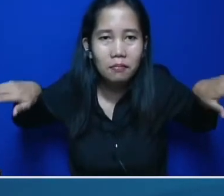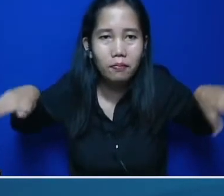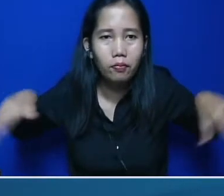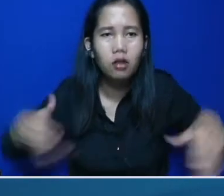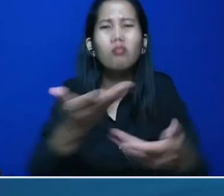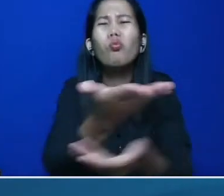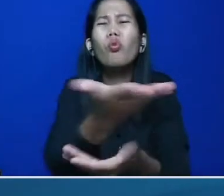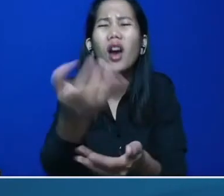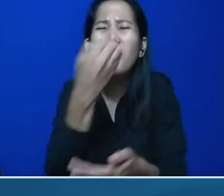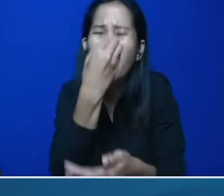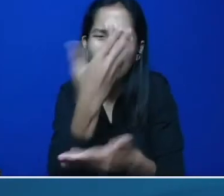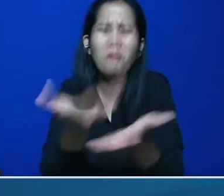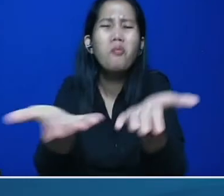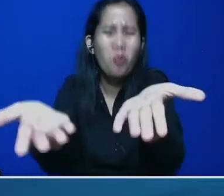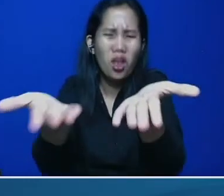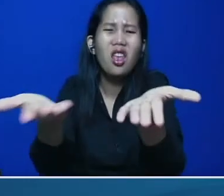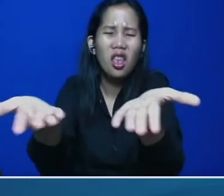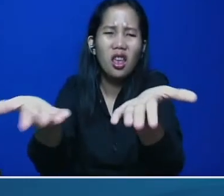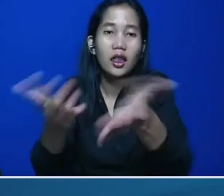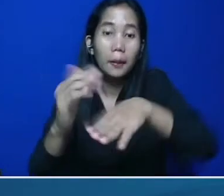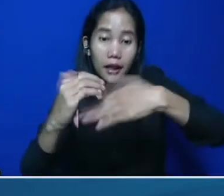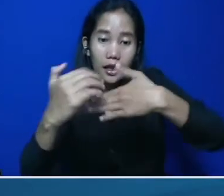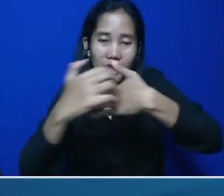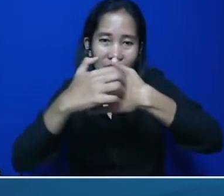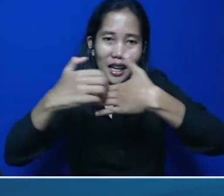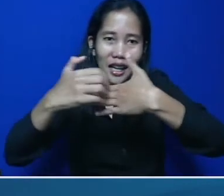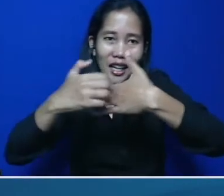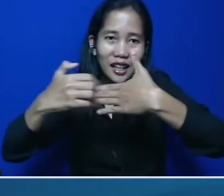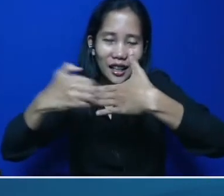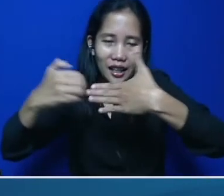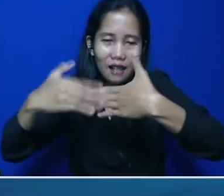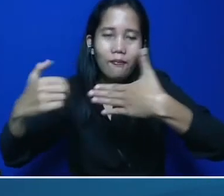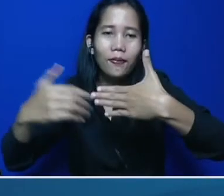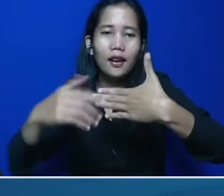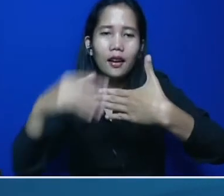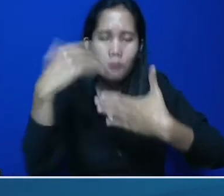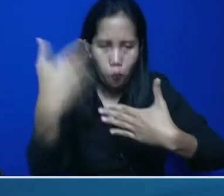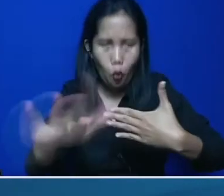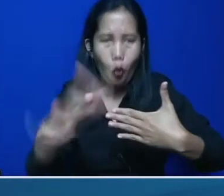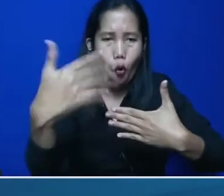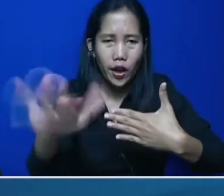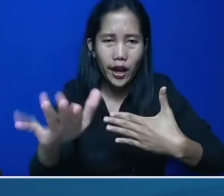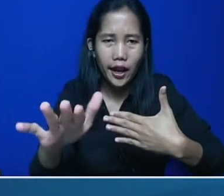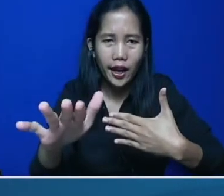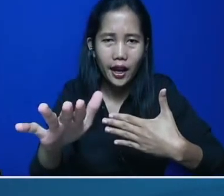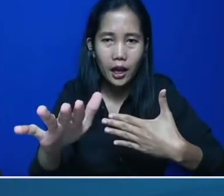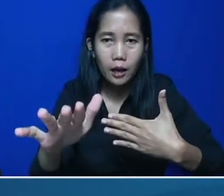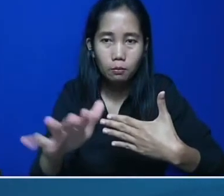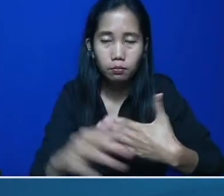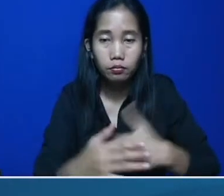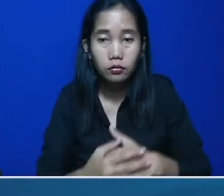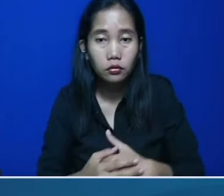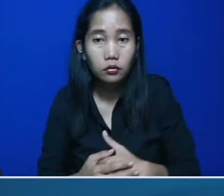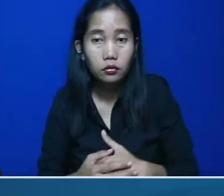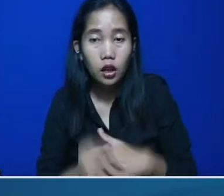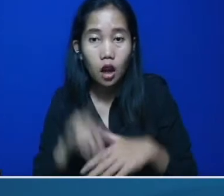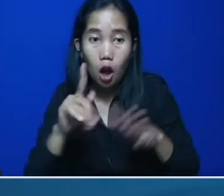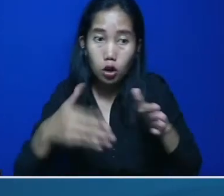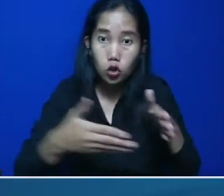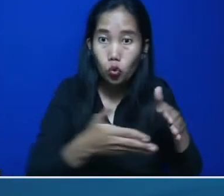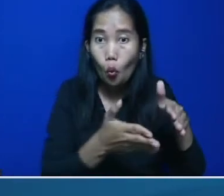dalam air di dalam lautan di dalam Sungai itulah semuanya yang boleh kamu